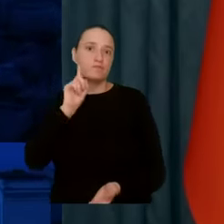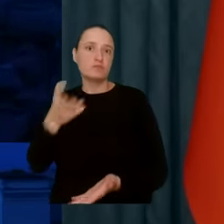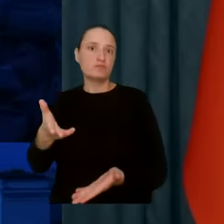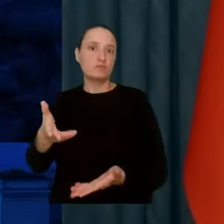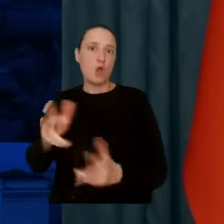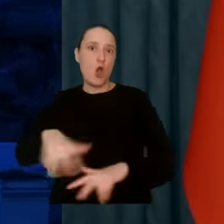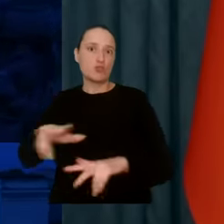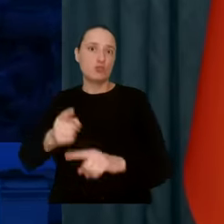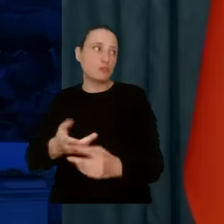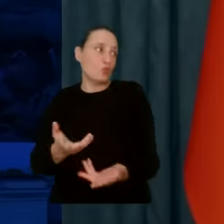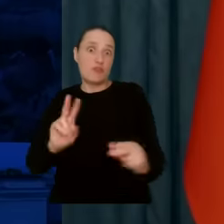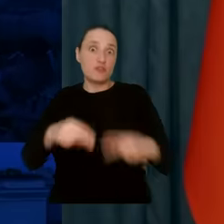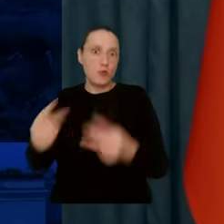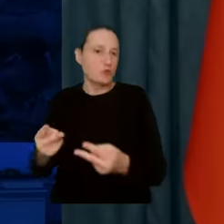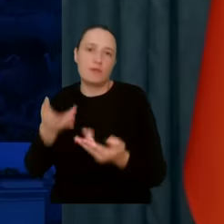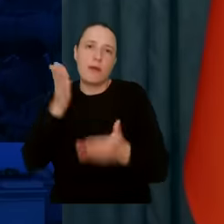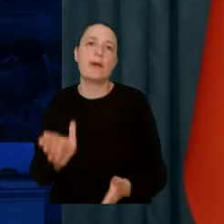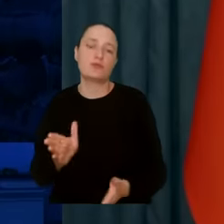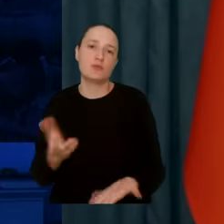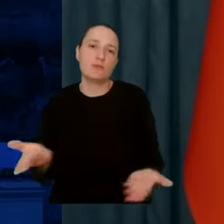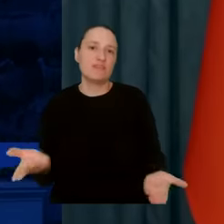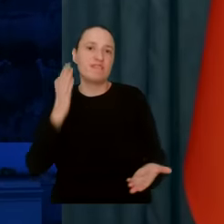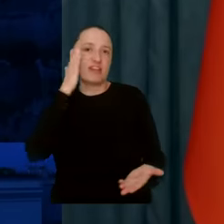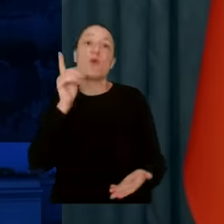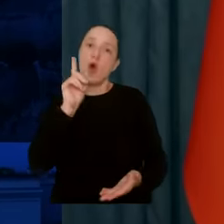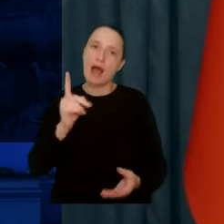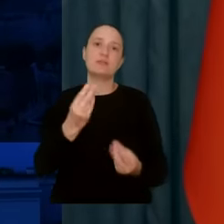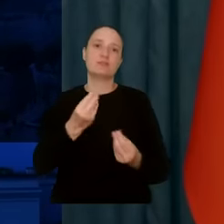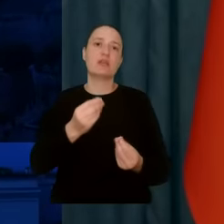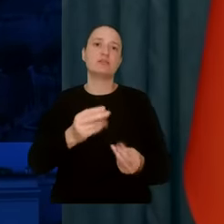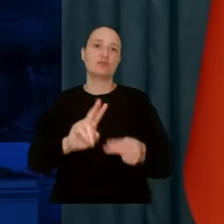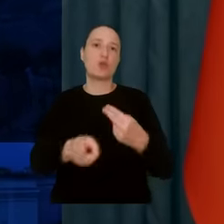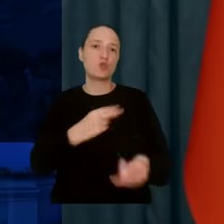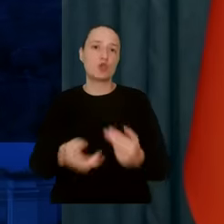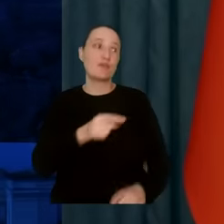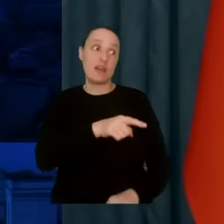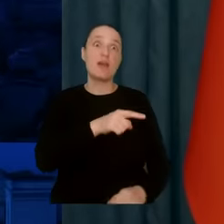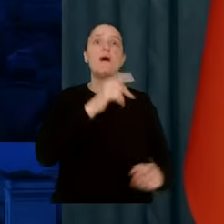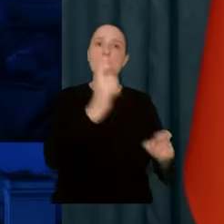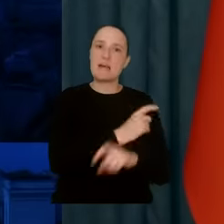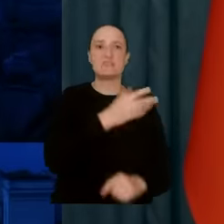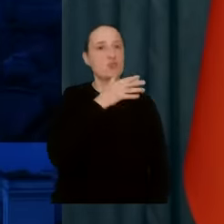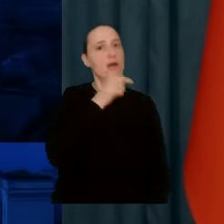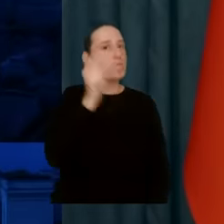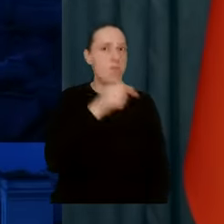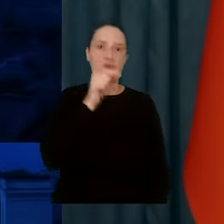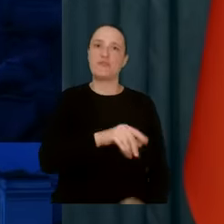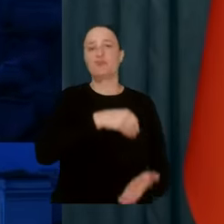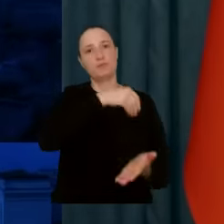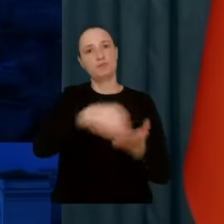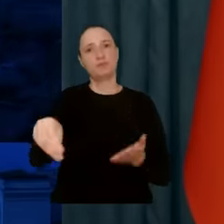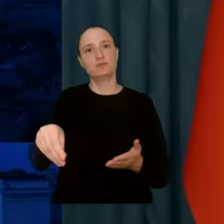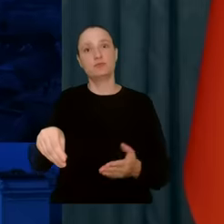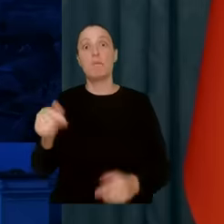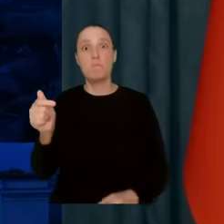nie zwróci go najbliższym, ale zadośćuczynienie przez państwo Izrael powinno zostać po prostu zrealizowane